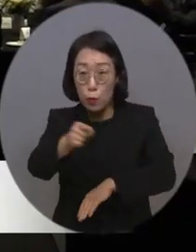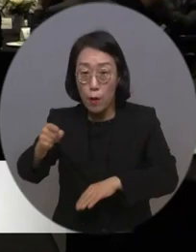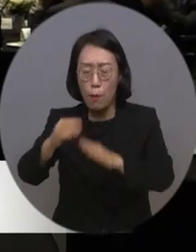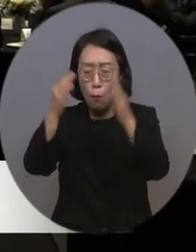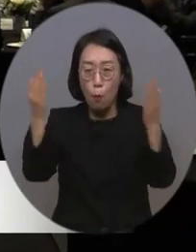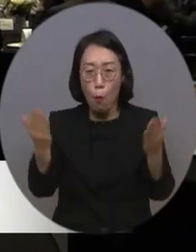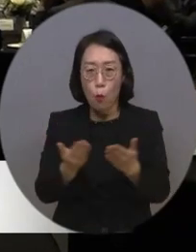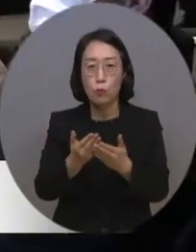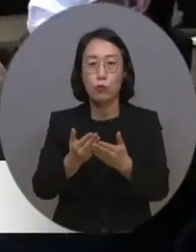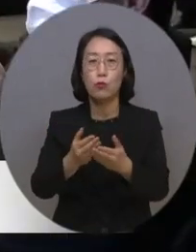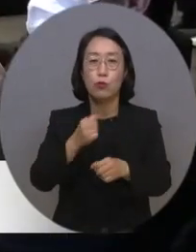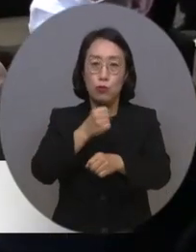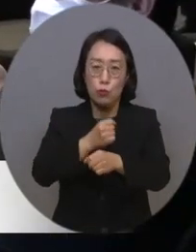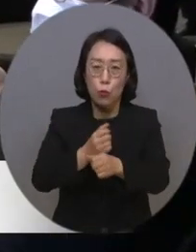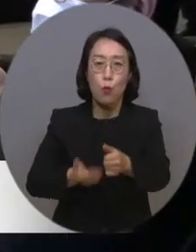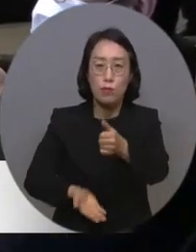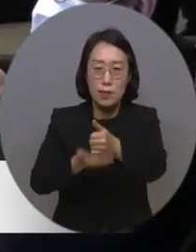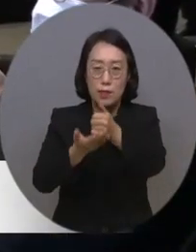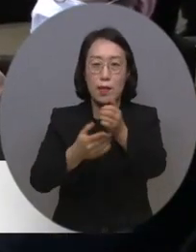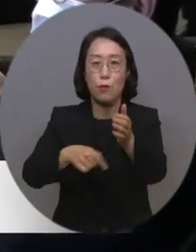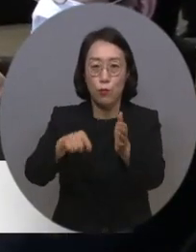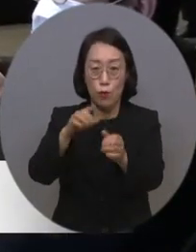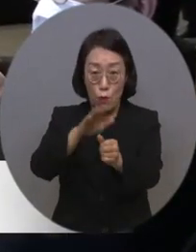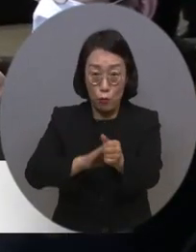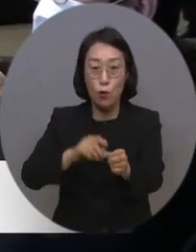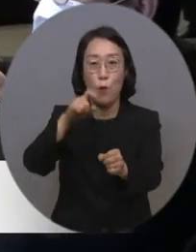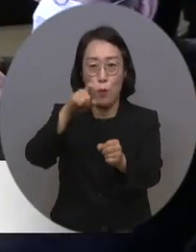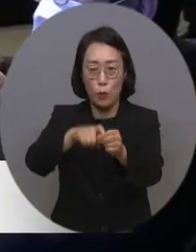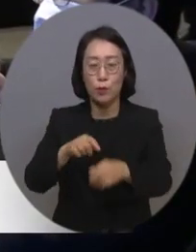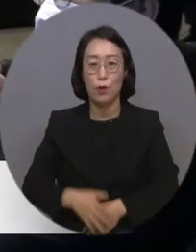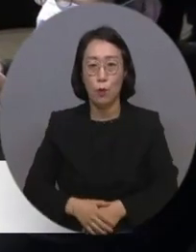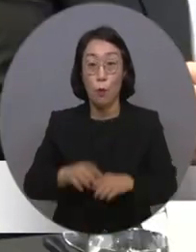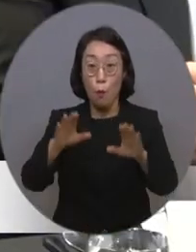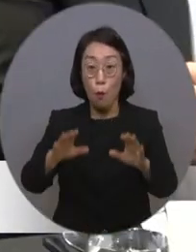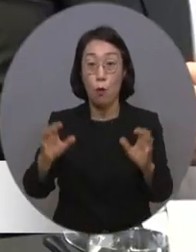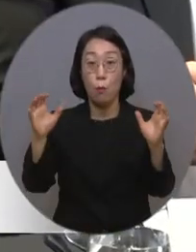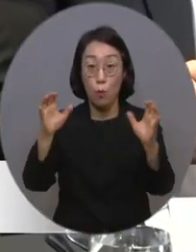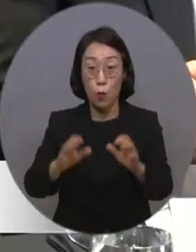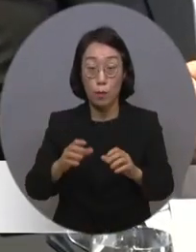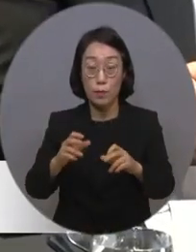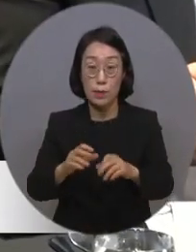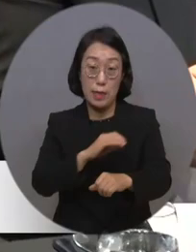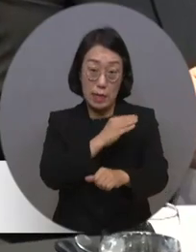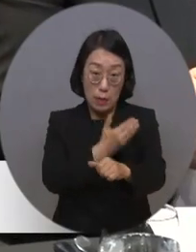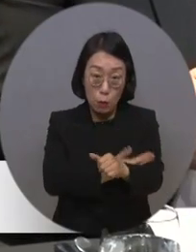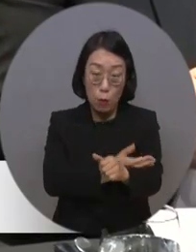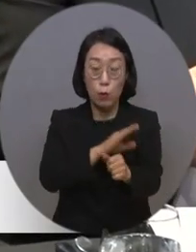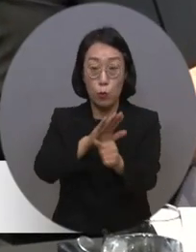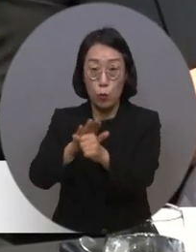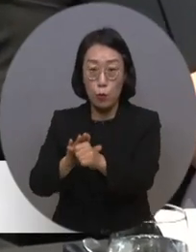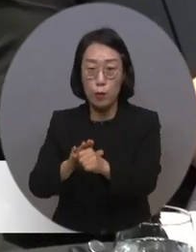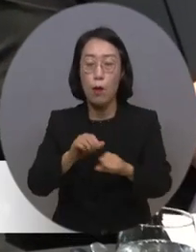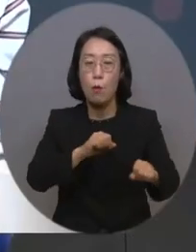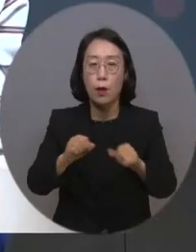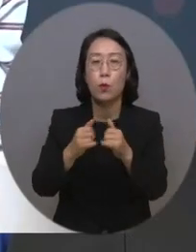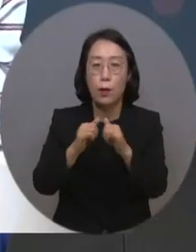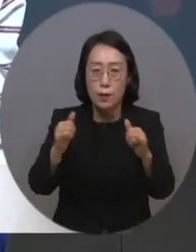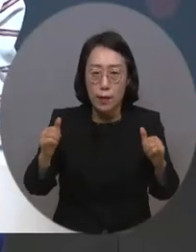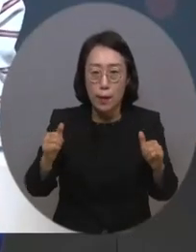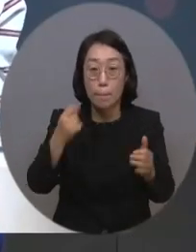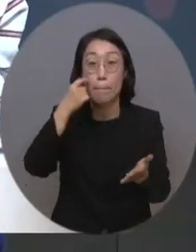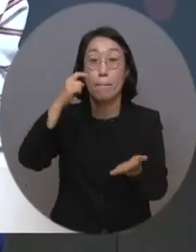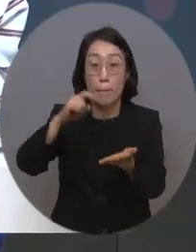노고를 격려하고자 열리고 있습니다. 올해 대회에서는 장애인 인권 증진을 위해 헌신한 활동가를